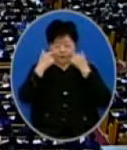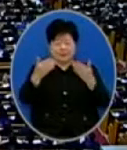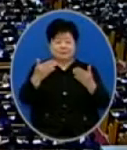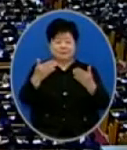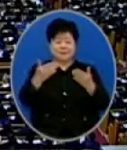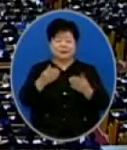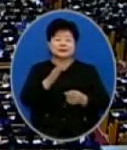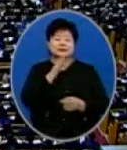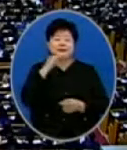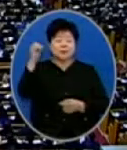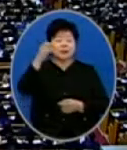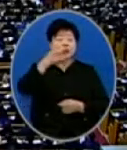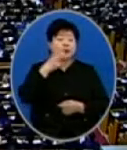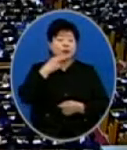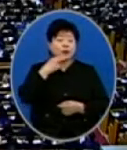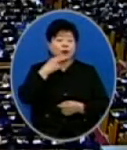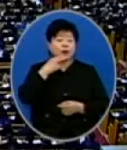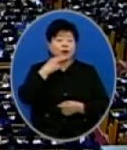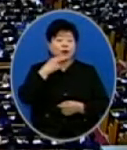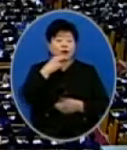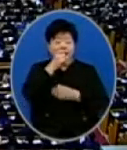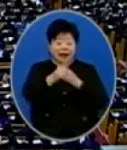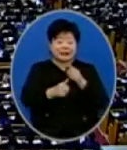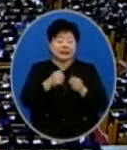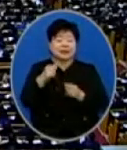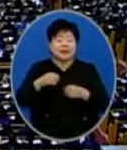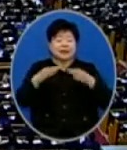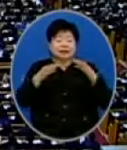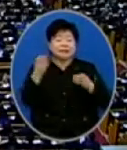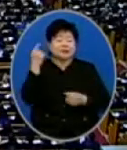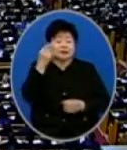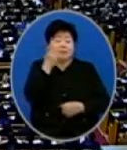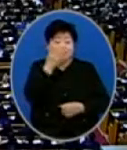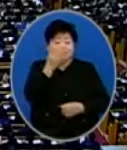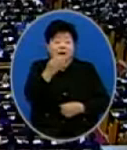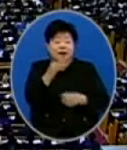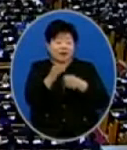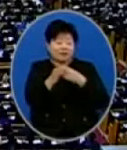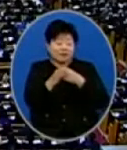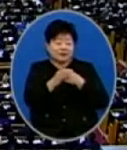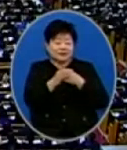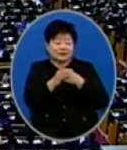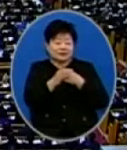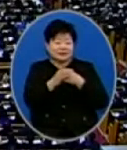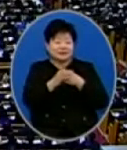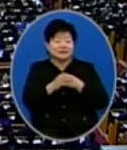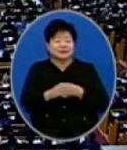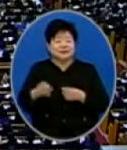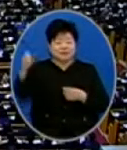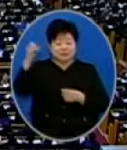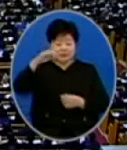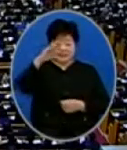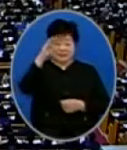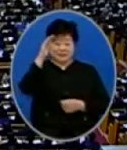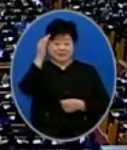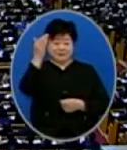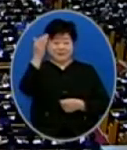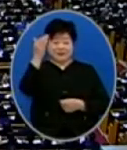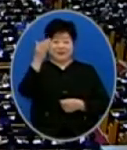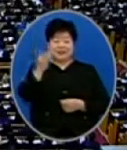비록 빛이 없을지라도 하나님의 음성을들을 수만 있다면 그 인생엔 빛이 비치고